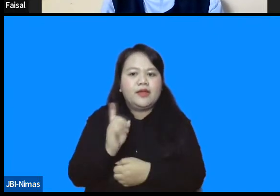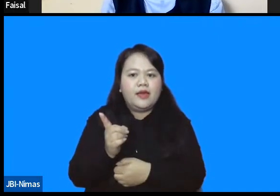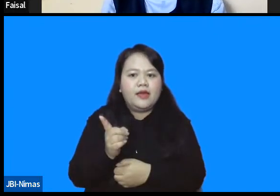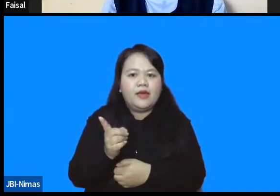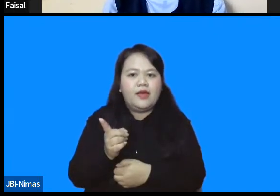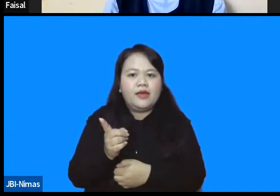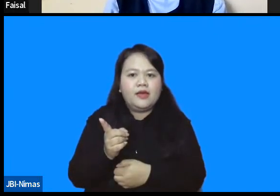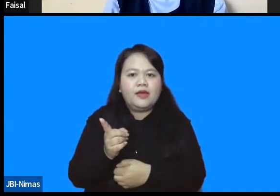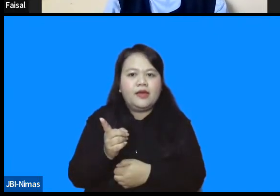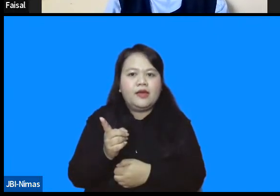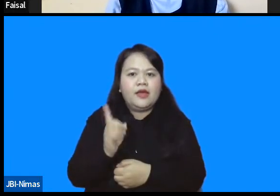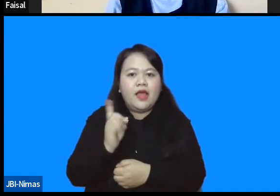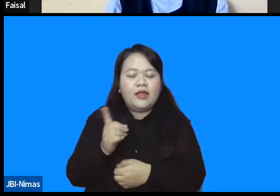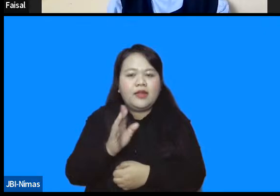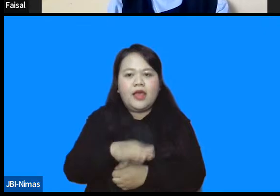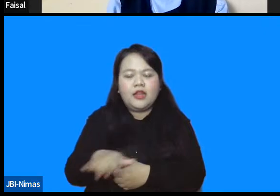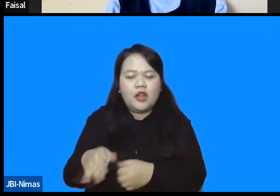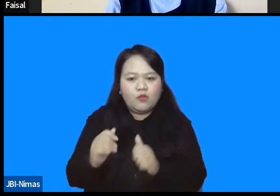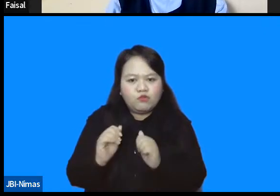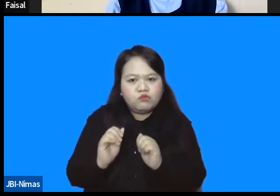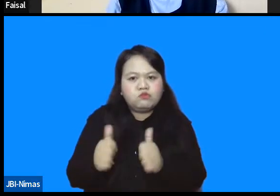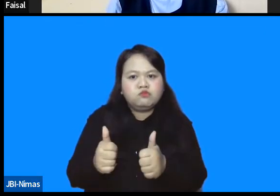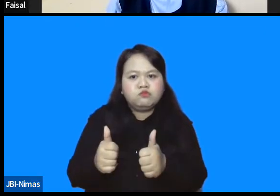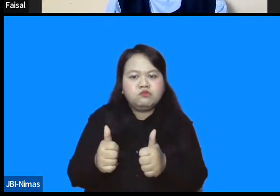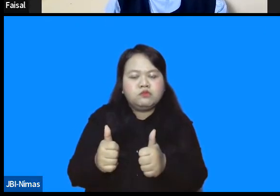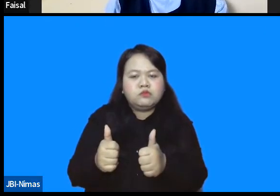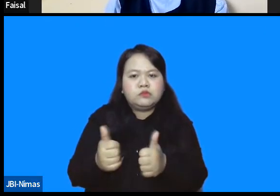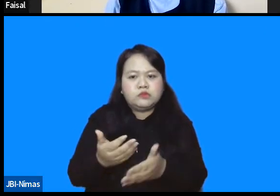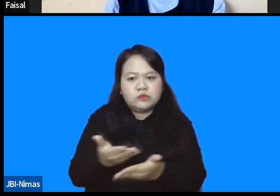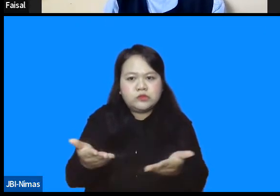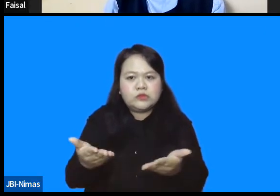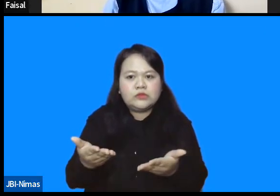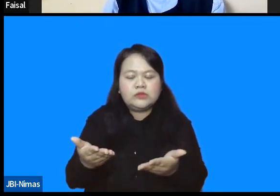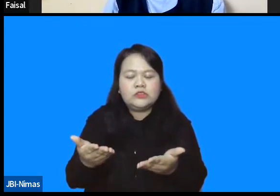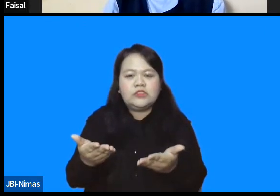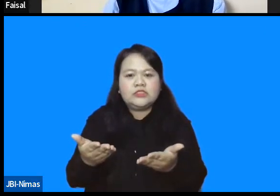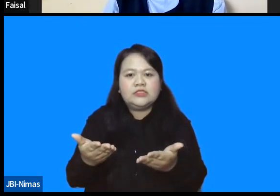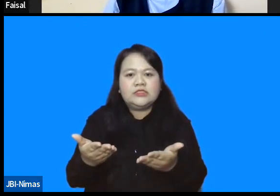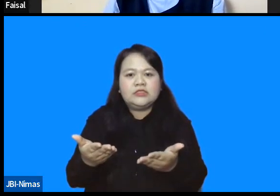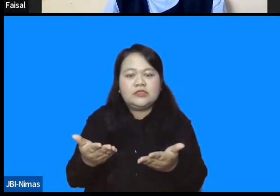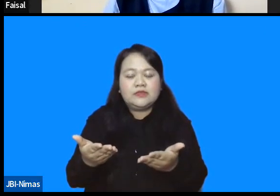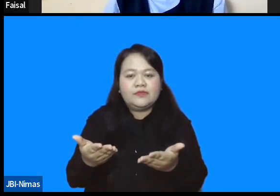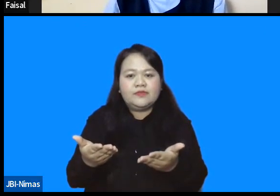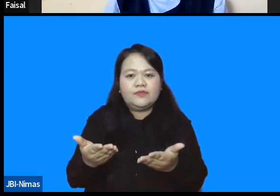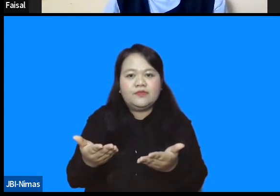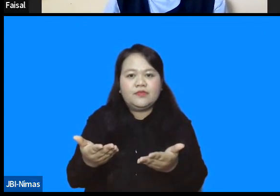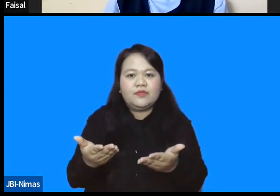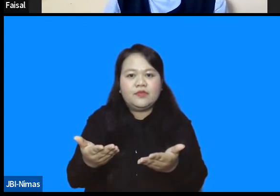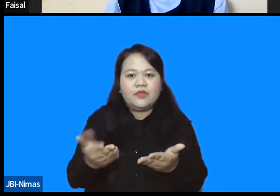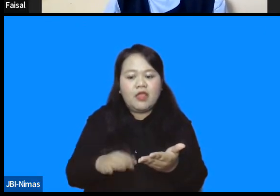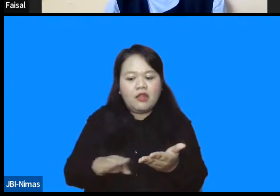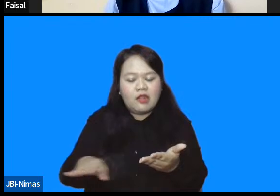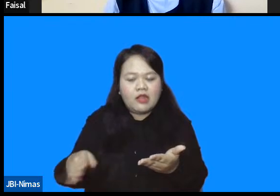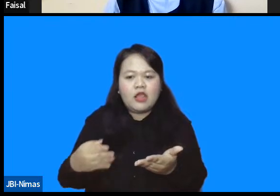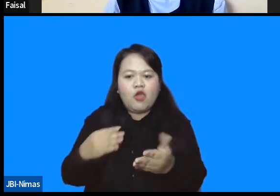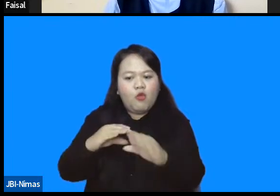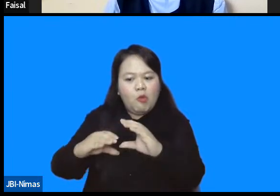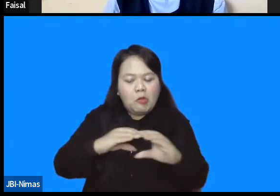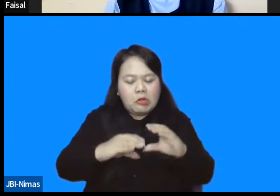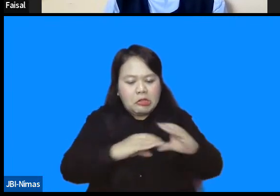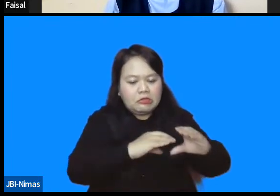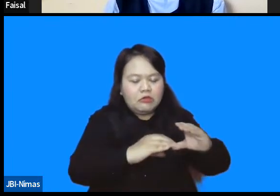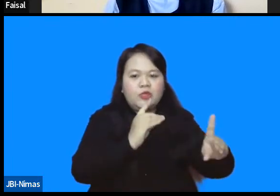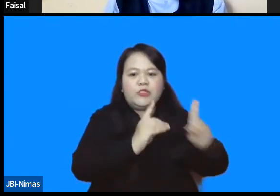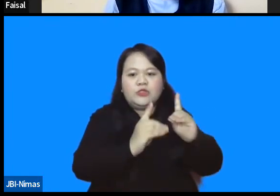apa ya kehadiran anak-anak dengan baik, kemudian mereka juga bisa ber apa ya berkomunikasi, bisa